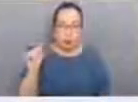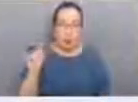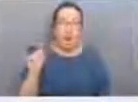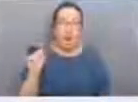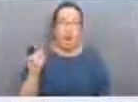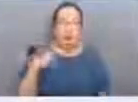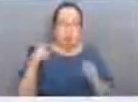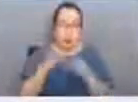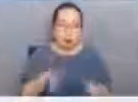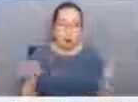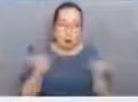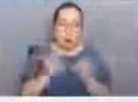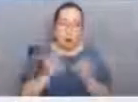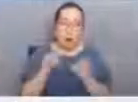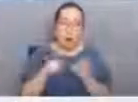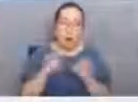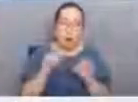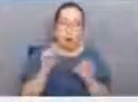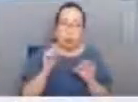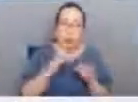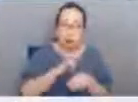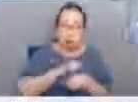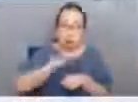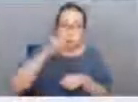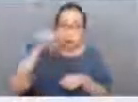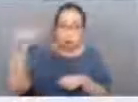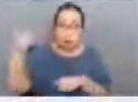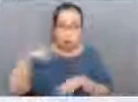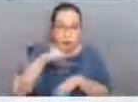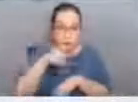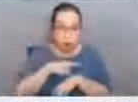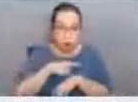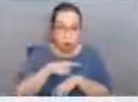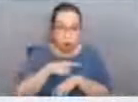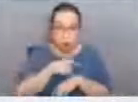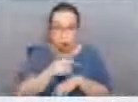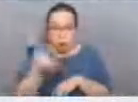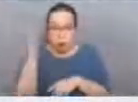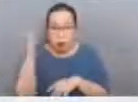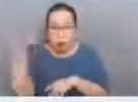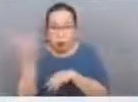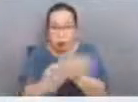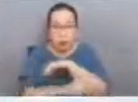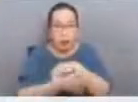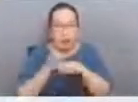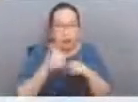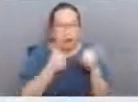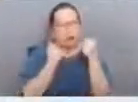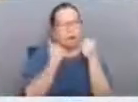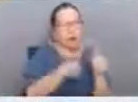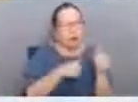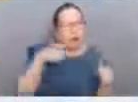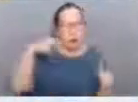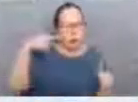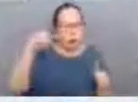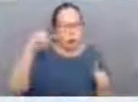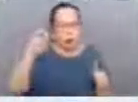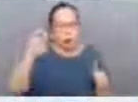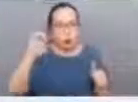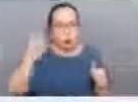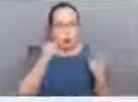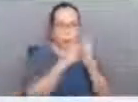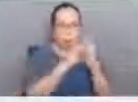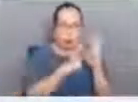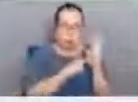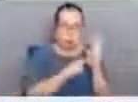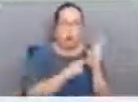magpapakita na sila ay taglay na may mga competencies sila. For example, kung sila po ay nakapag-graduate, yung kanilang diploma. Pangatlo